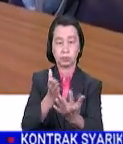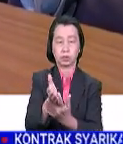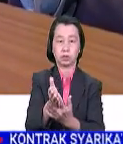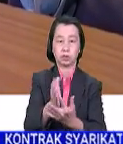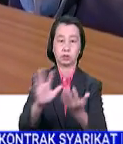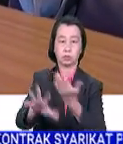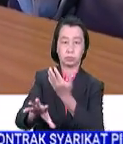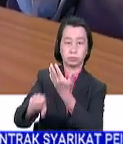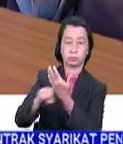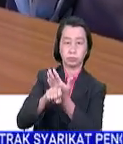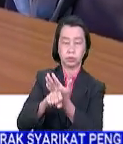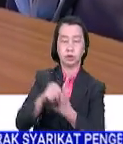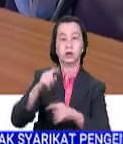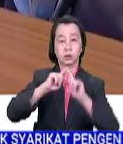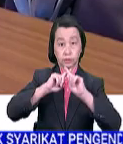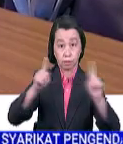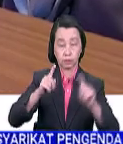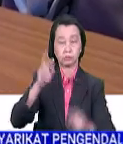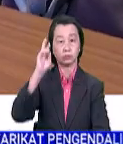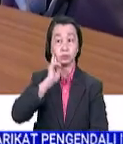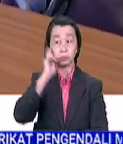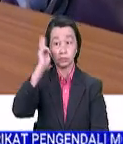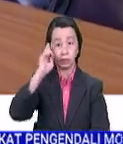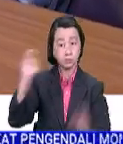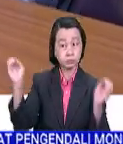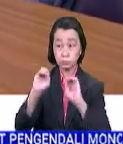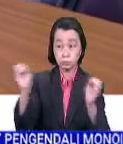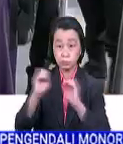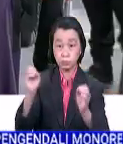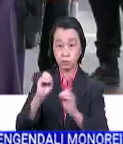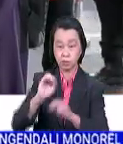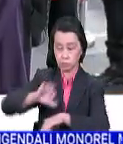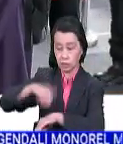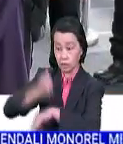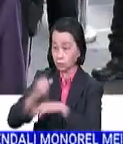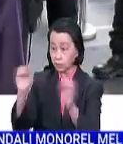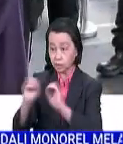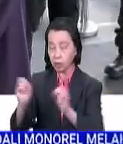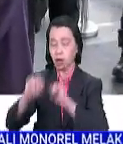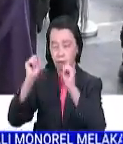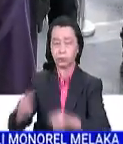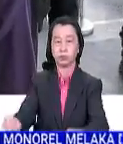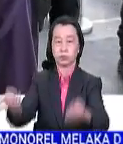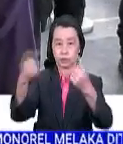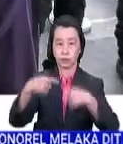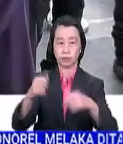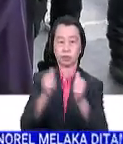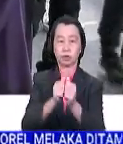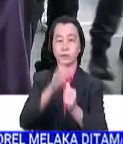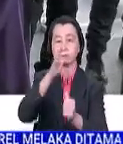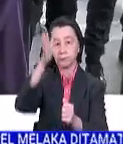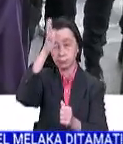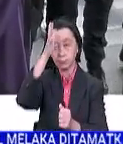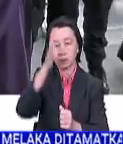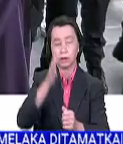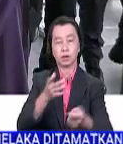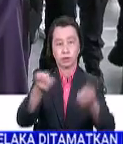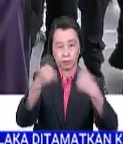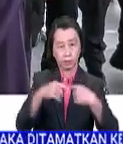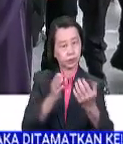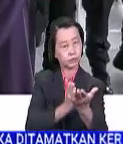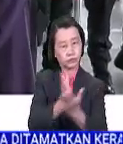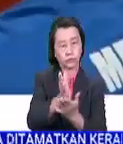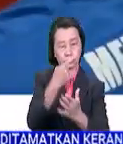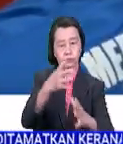aplikasi MySejahtera. Bagaimanapun, remaja yang tidak menerima maklum janji temu boleh hadir bersama penjaga secara walk-in ke PPV itu untuk